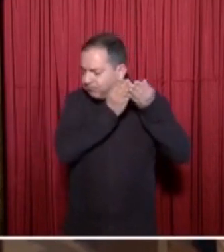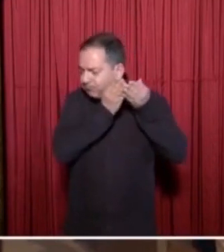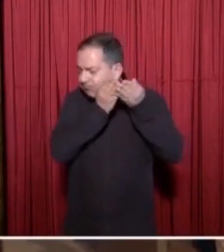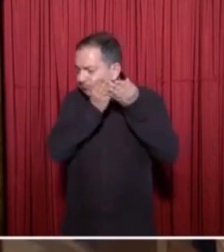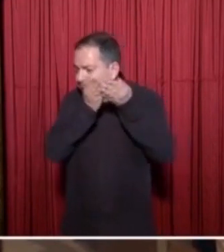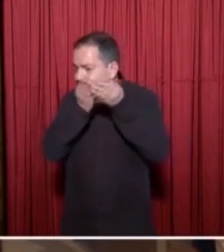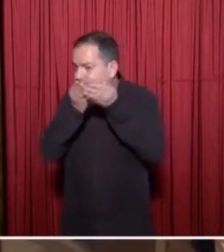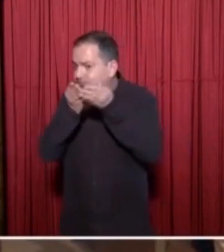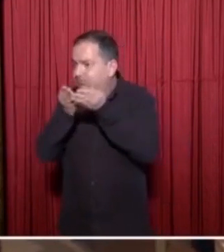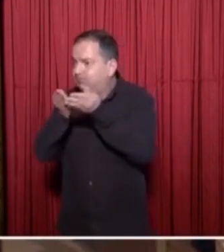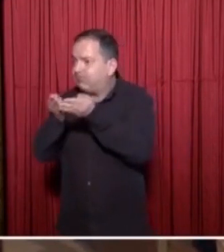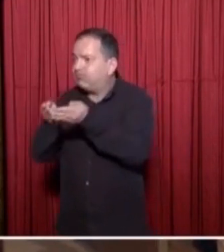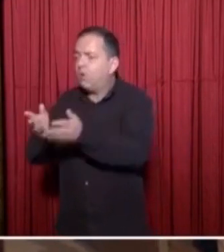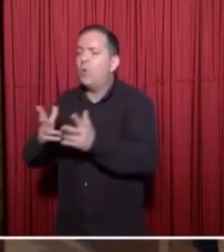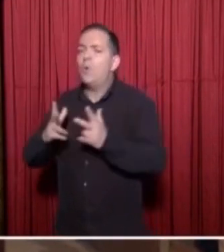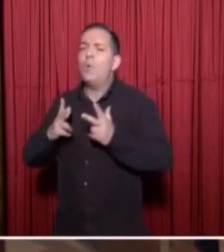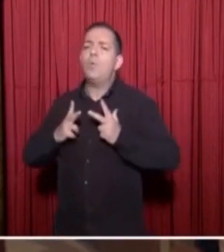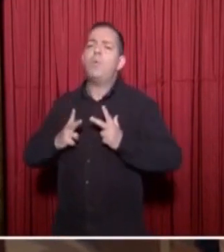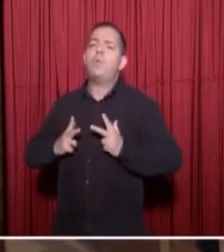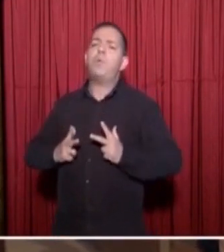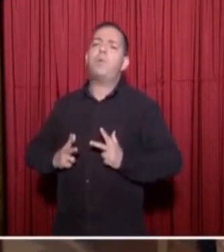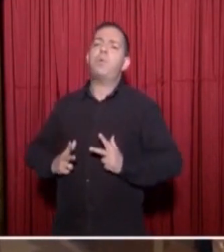εξεκλειμμένα η